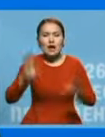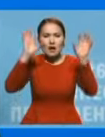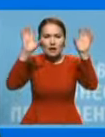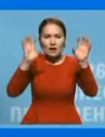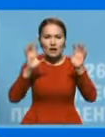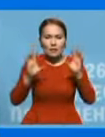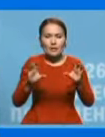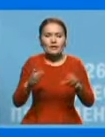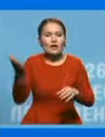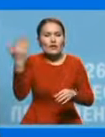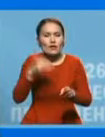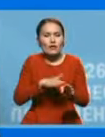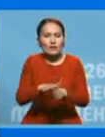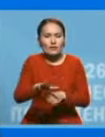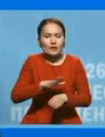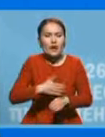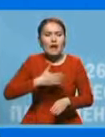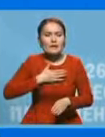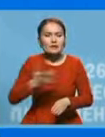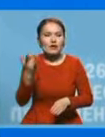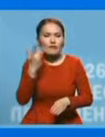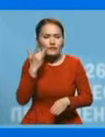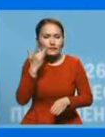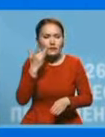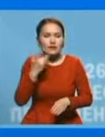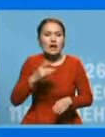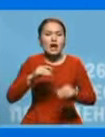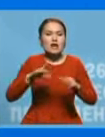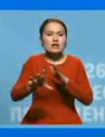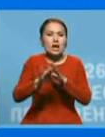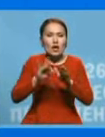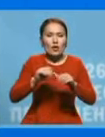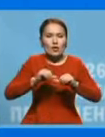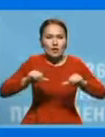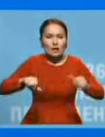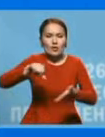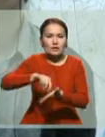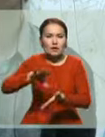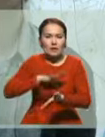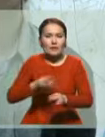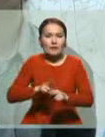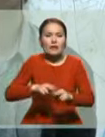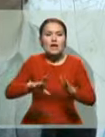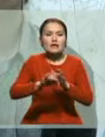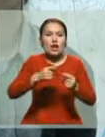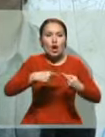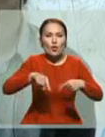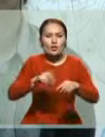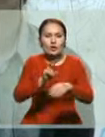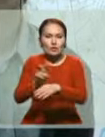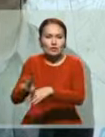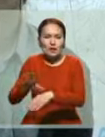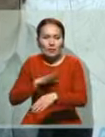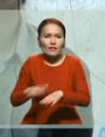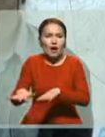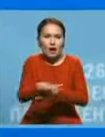сайлауды өткізгенбіз. Сондықтан да бізде сайлау үдерісінен тәжірибеміз мол. Біз сіздердегі бірнеше сайлау учаскелерінде болдық. Өте жақсы көңіл